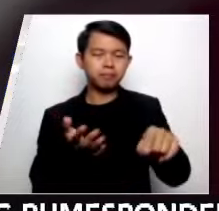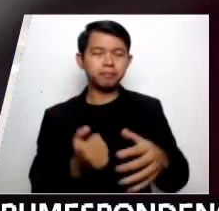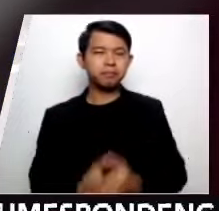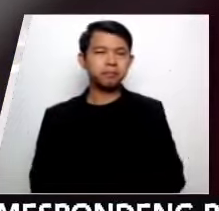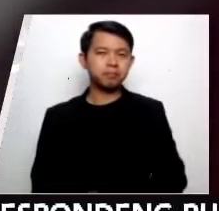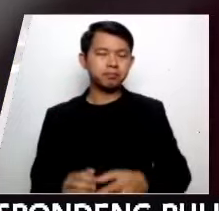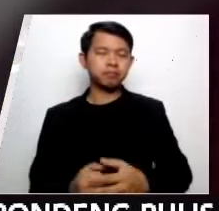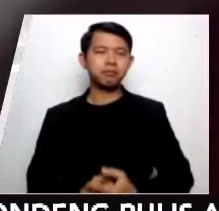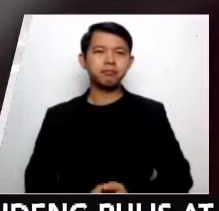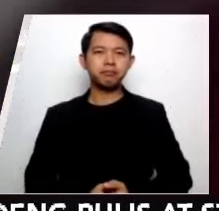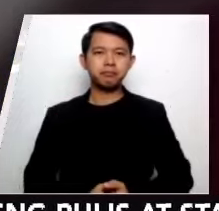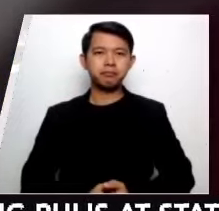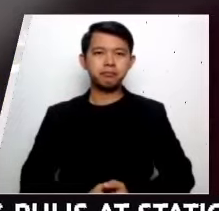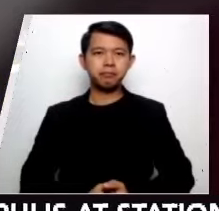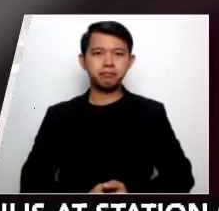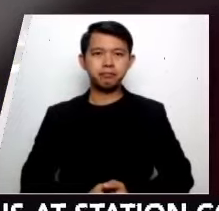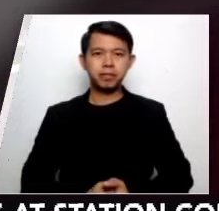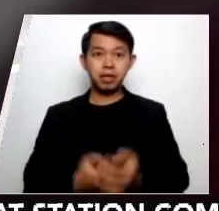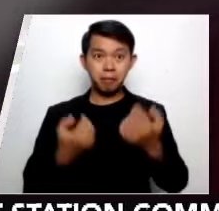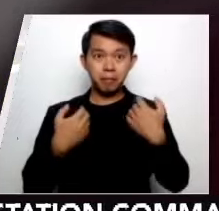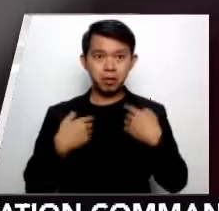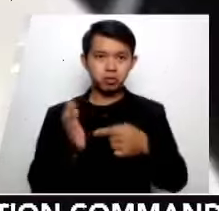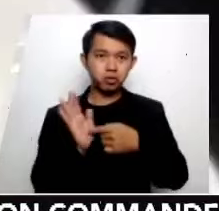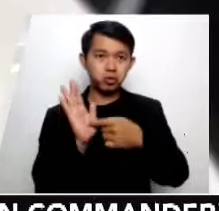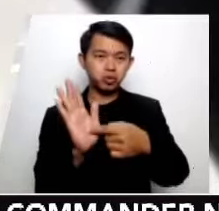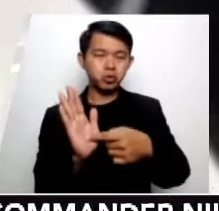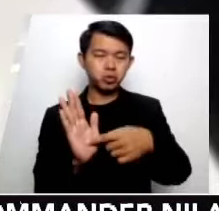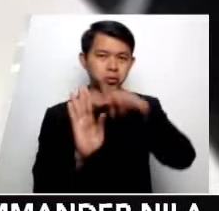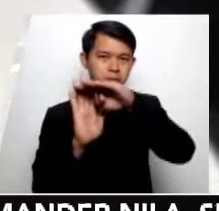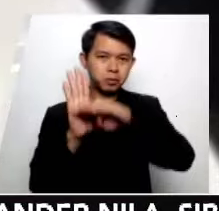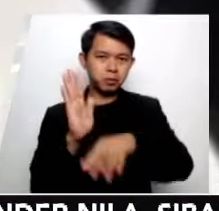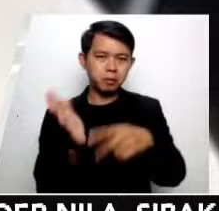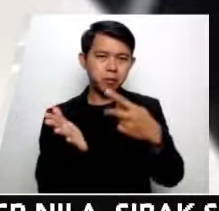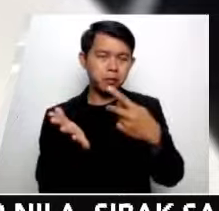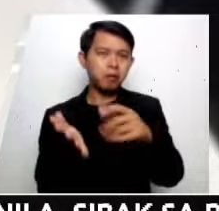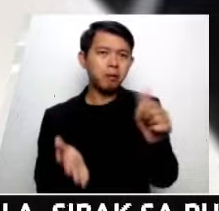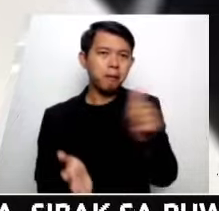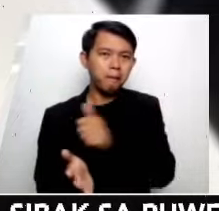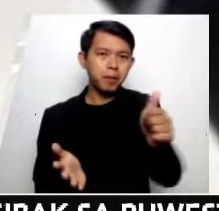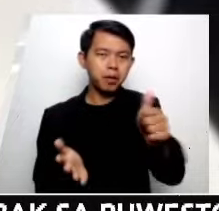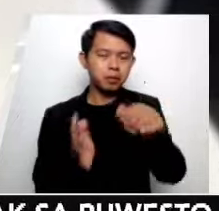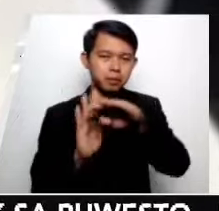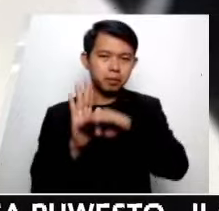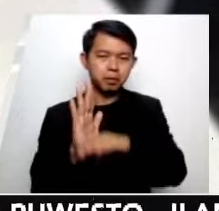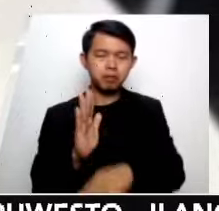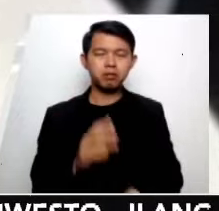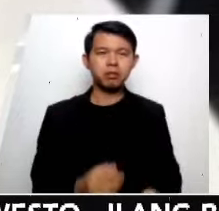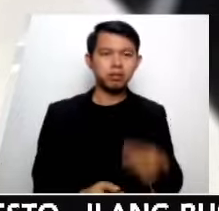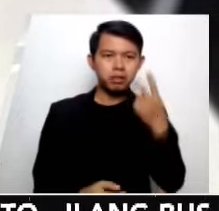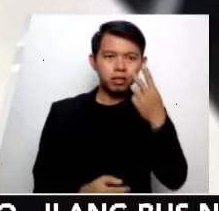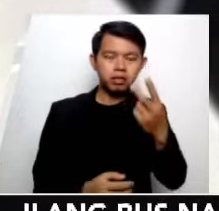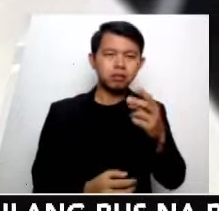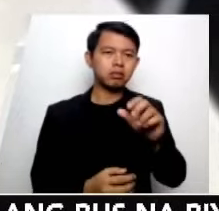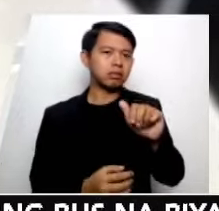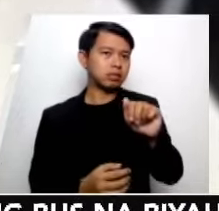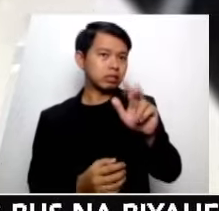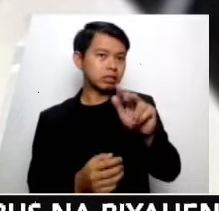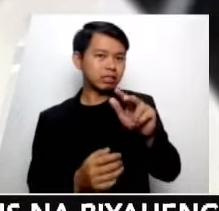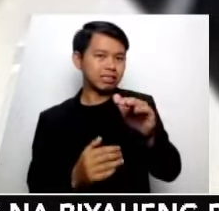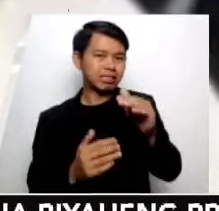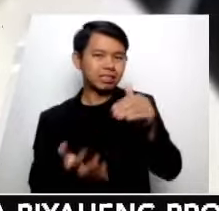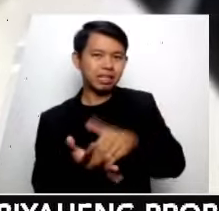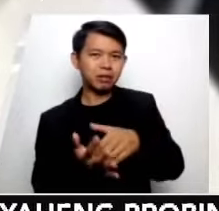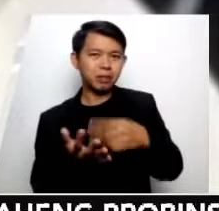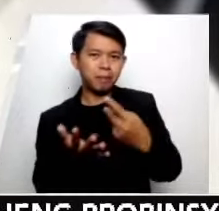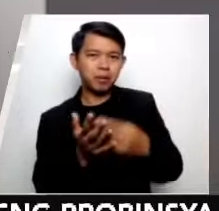taxi driver na may logo pa ng Naiya Department of Tourism, mahigit 13,000 piso ang pamasahe kada pasahero mula Terminal 3